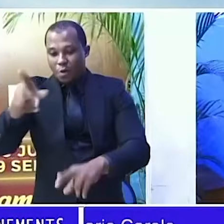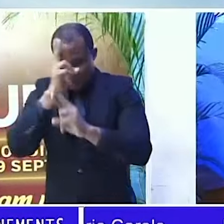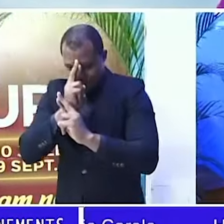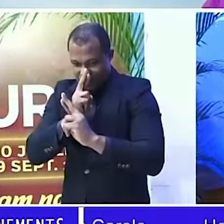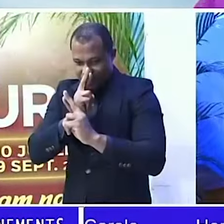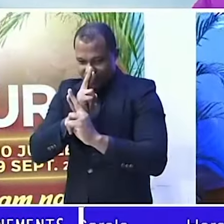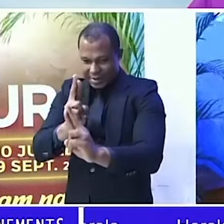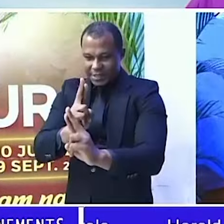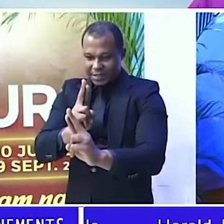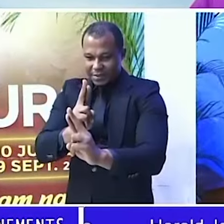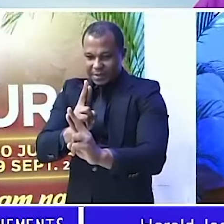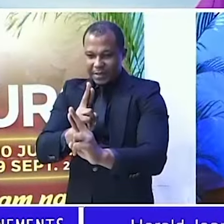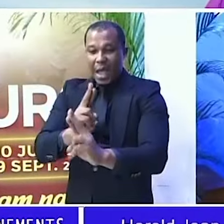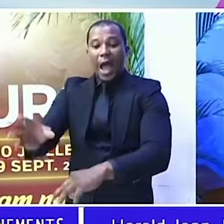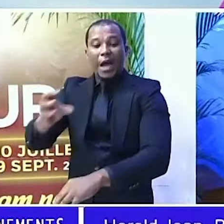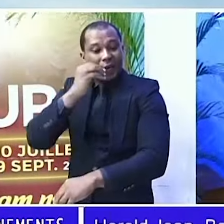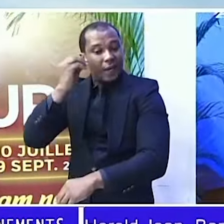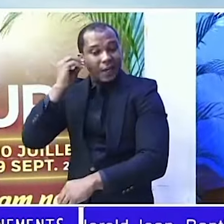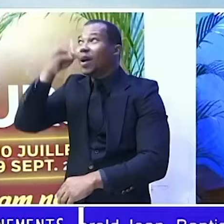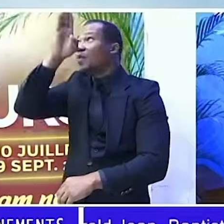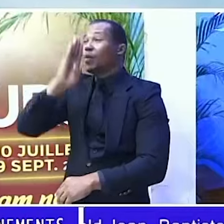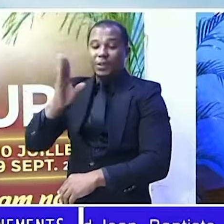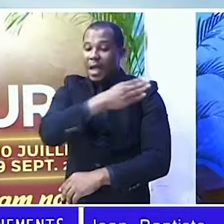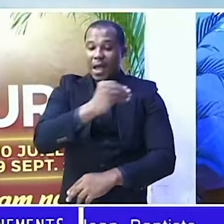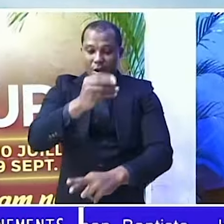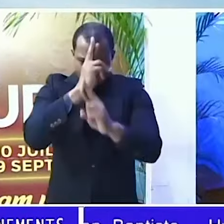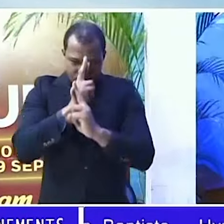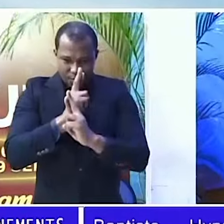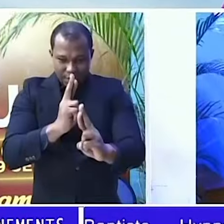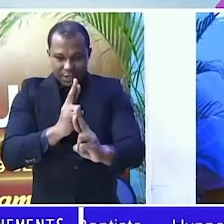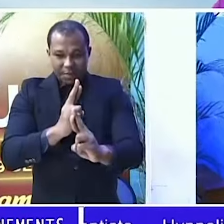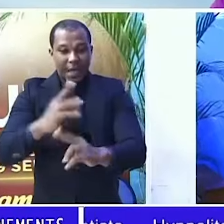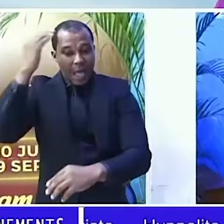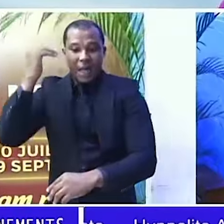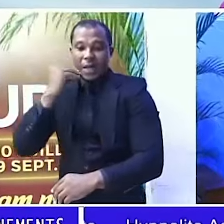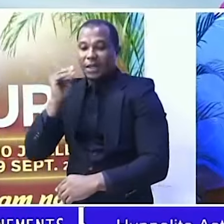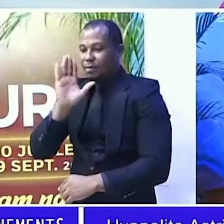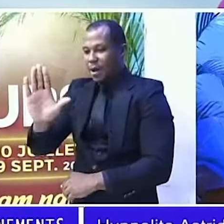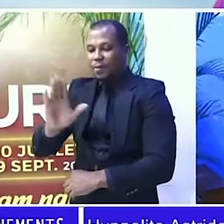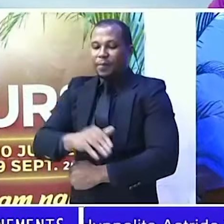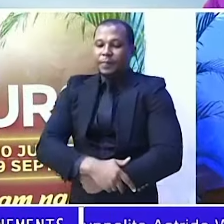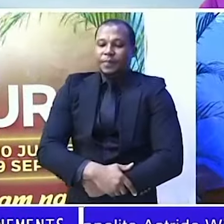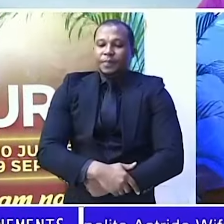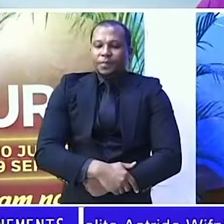respecte kay bon Dieu et ou respecte prop tèdou. Nous ne pouvons pas rentrer dans